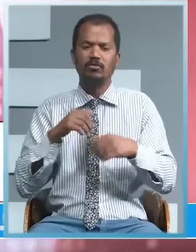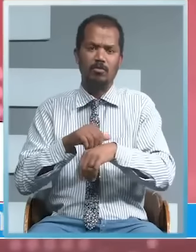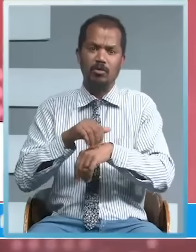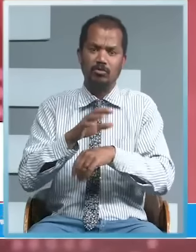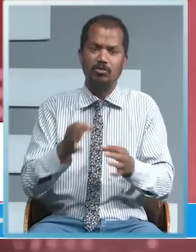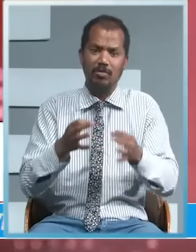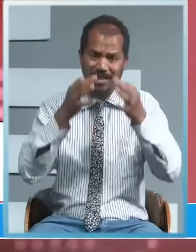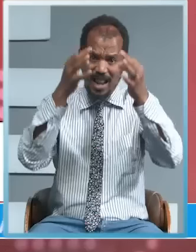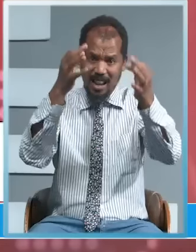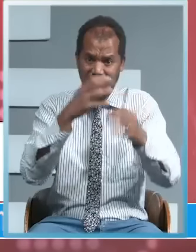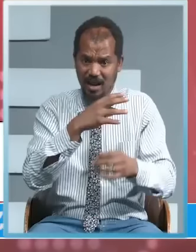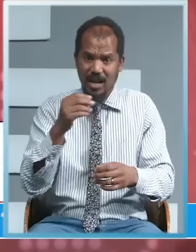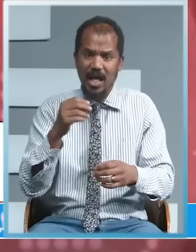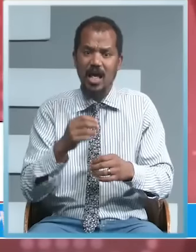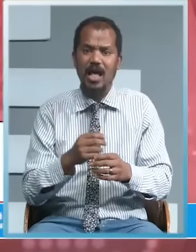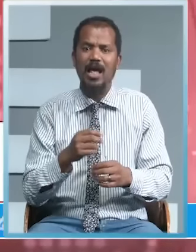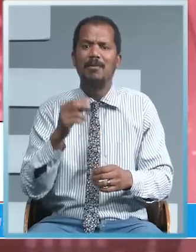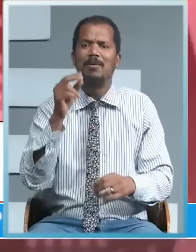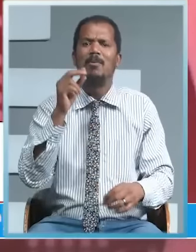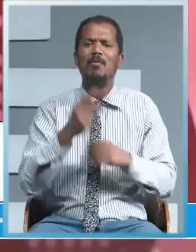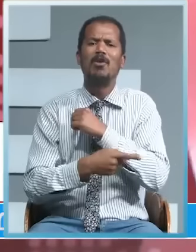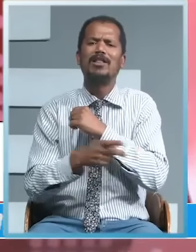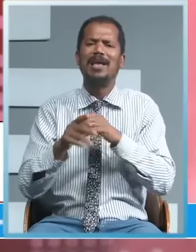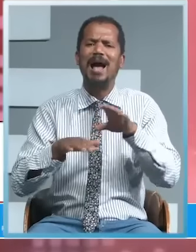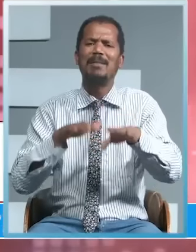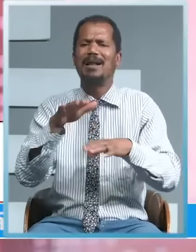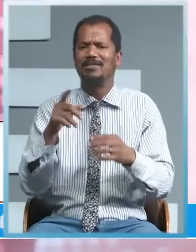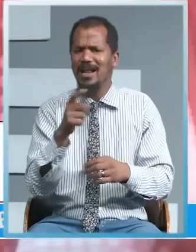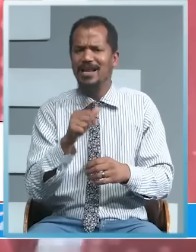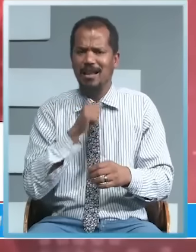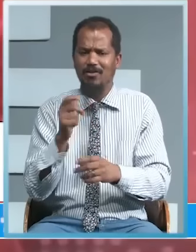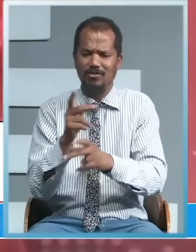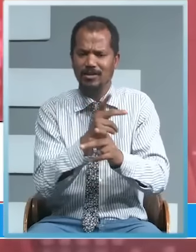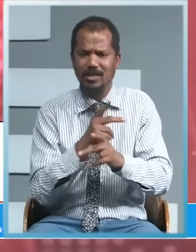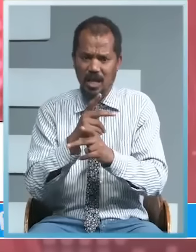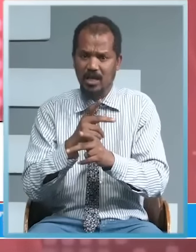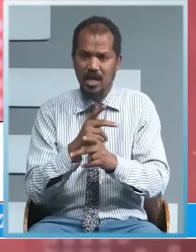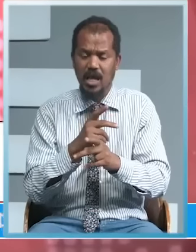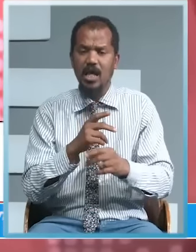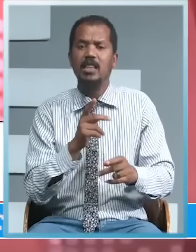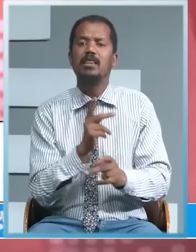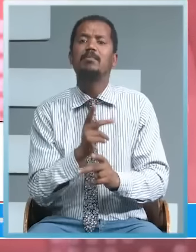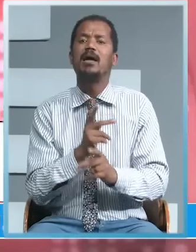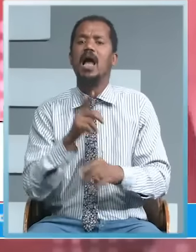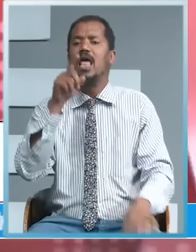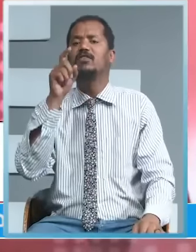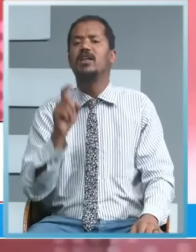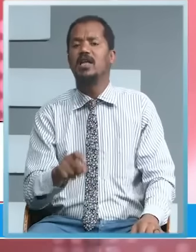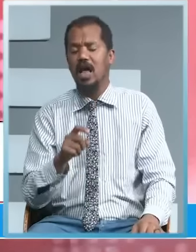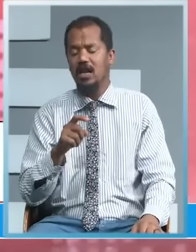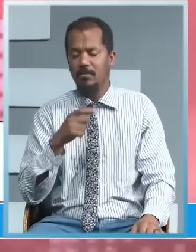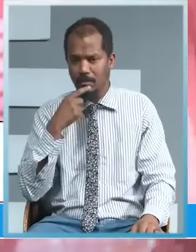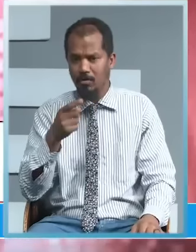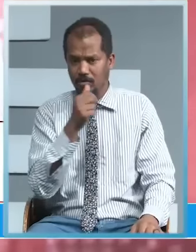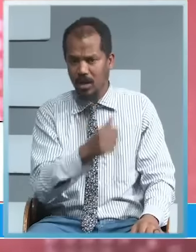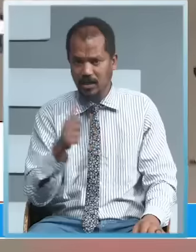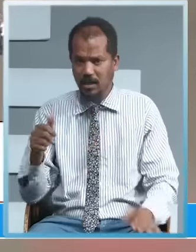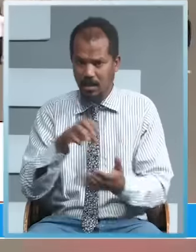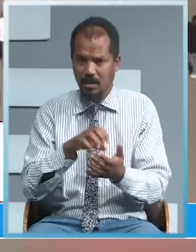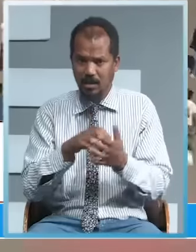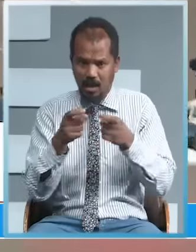መልእክቶችን ማስተላለፊያና የብሽሽቅ ፖለቲካ ማራመጃ እንዳይሆን ጥንቃቄ የተሞላበት ጥበቃ ማድረግ ያስፈልጋል መባሉን ከአዲስ